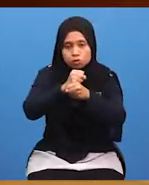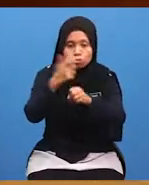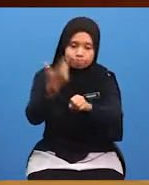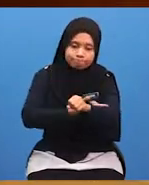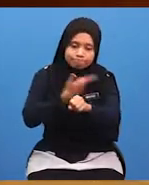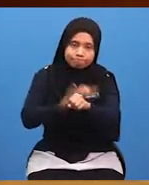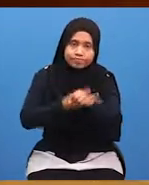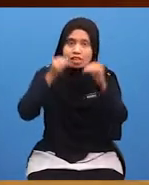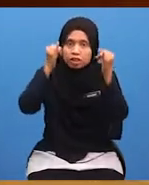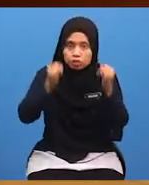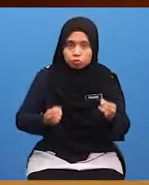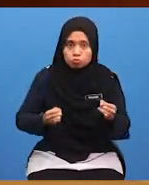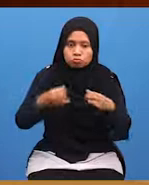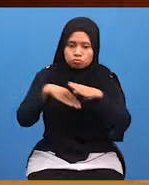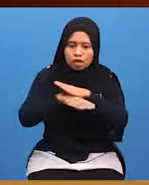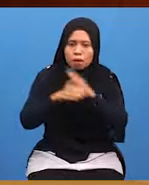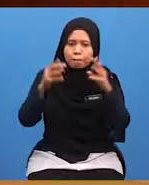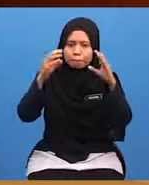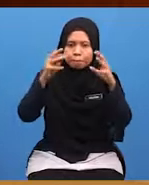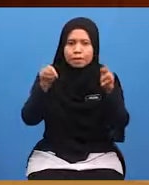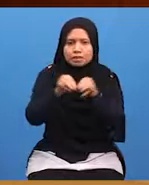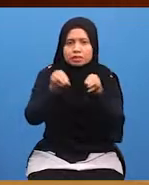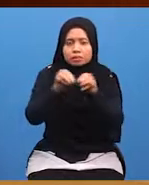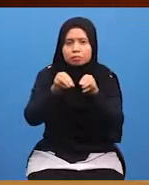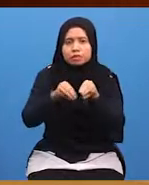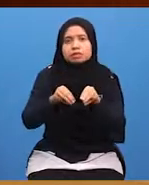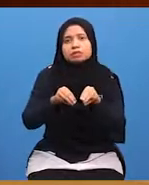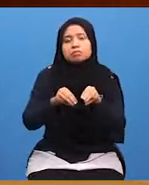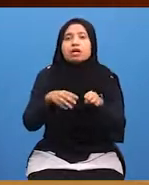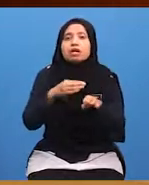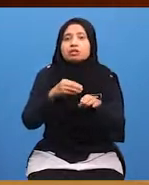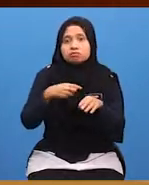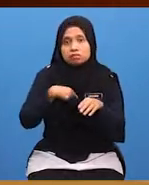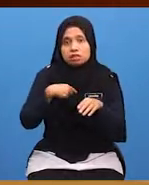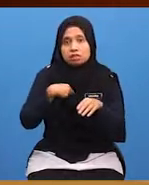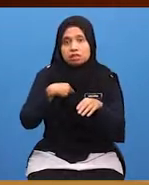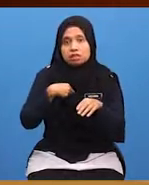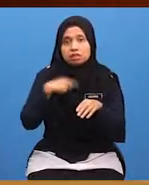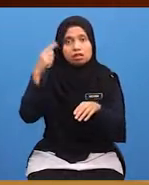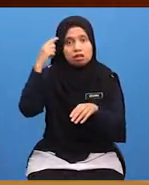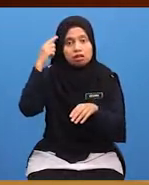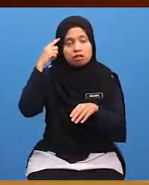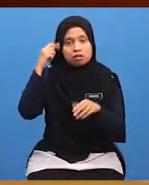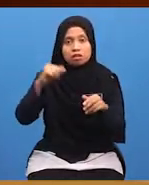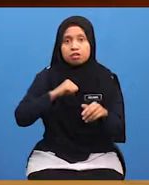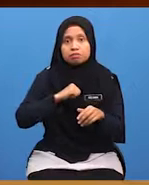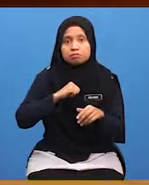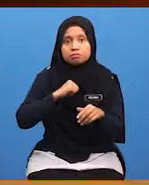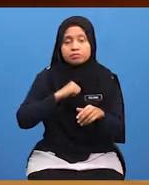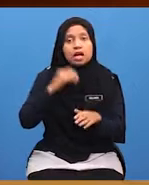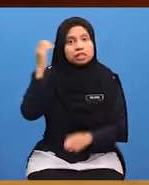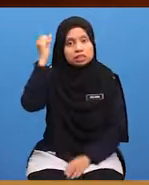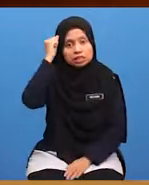individu dalam pelbagai aspek jasmani, rohani, akal, akhlak dan